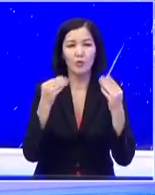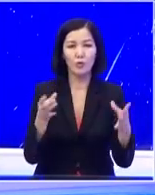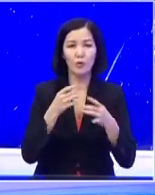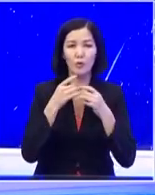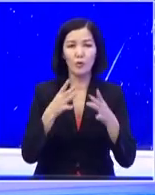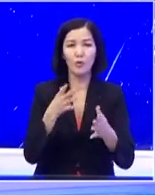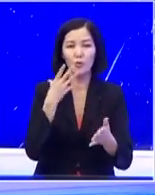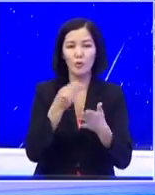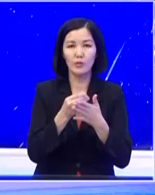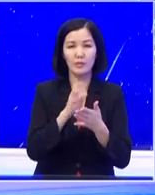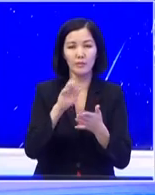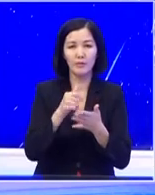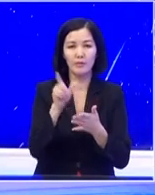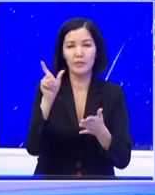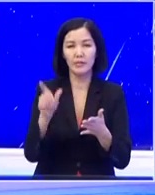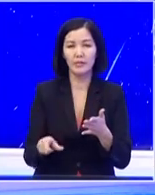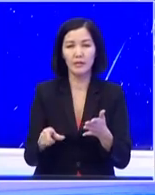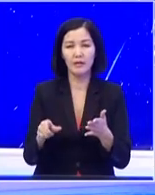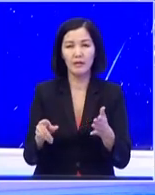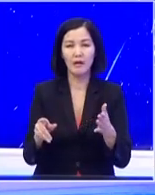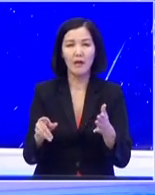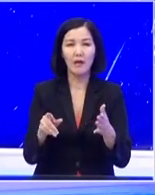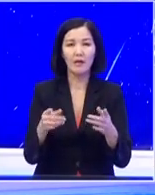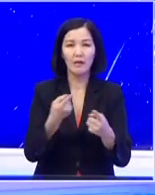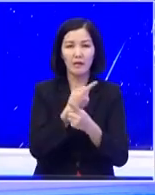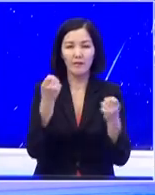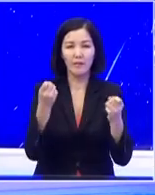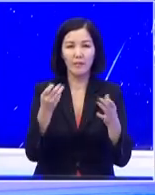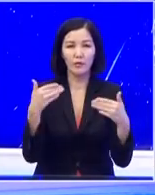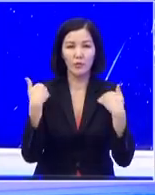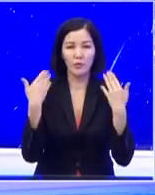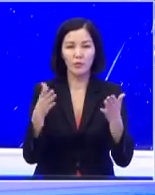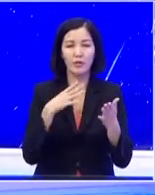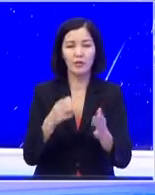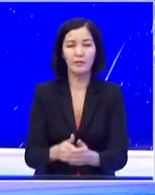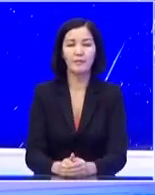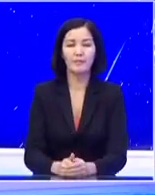парақшасына жазба қалдырды. Қазақстандық бүлдіршіндерді төл мерекесімен құттықтады.